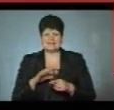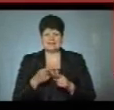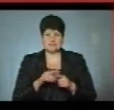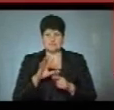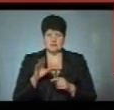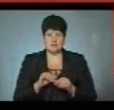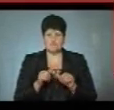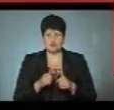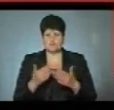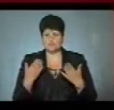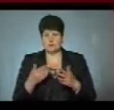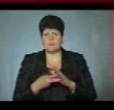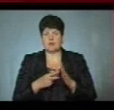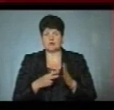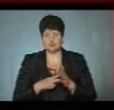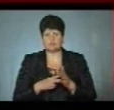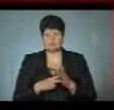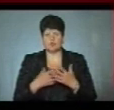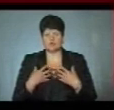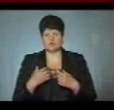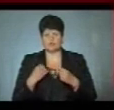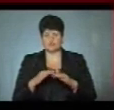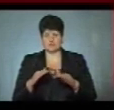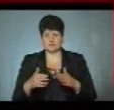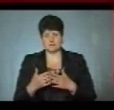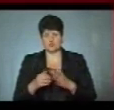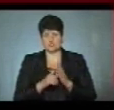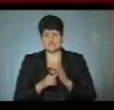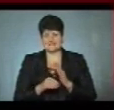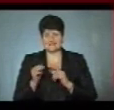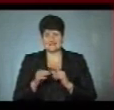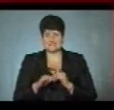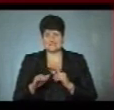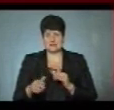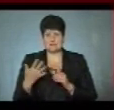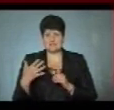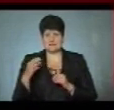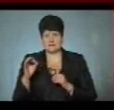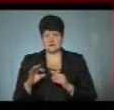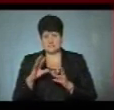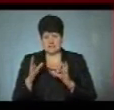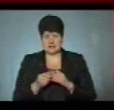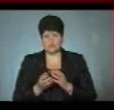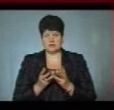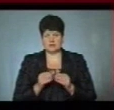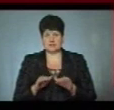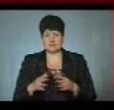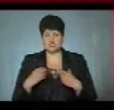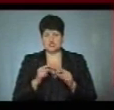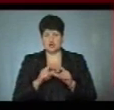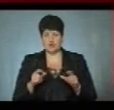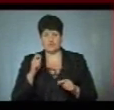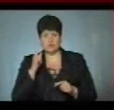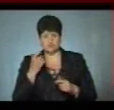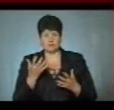формами відпочинку плануємо охопити оздоровлення та відпочинку близько 60 тисяч дітей, що становить 50% від загальної кількості дітей шкільного віку. Якщо